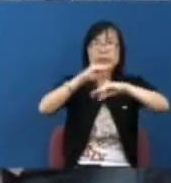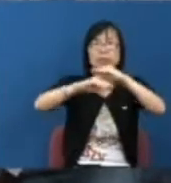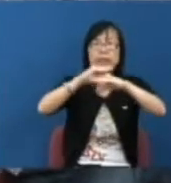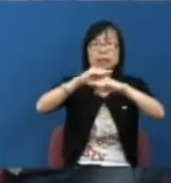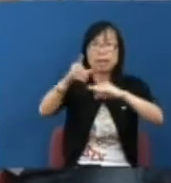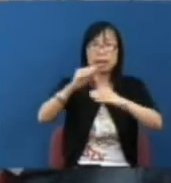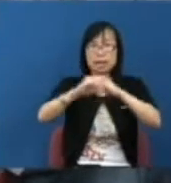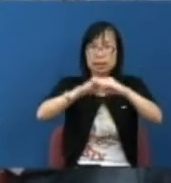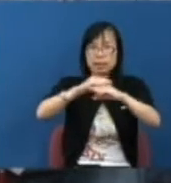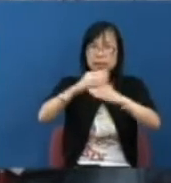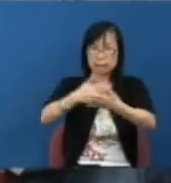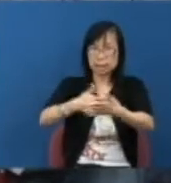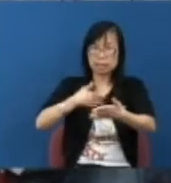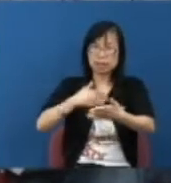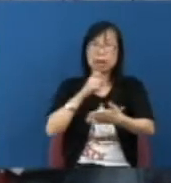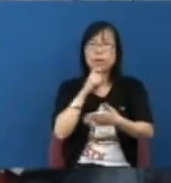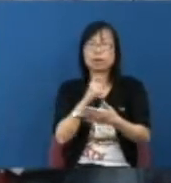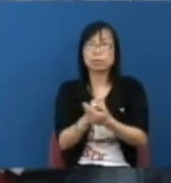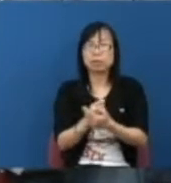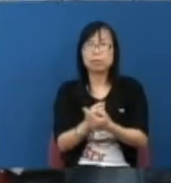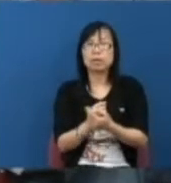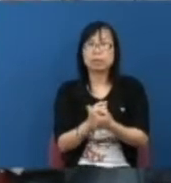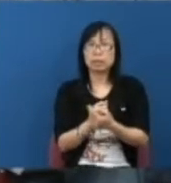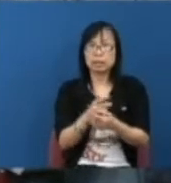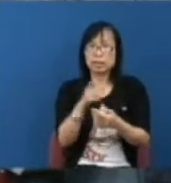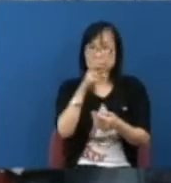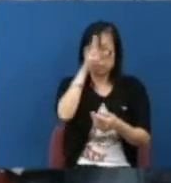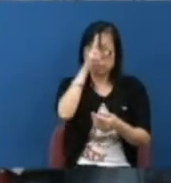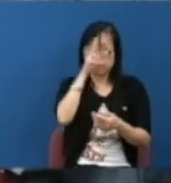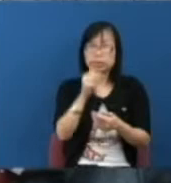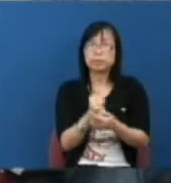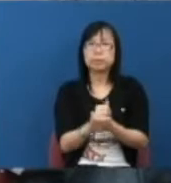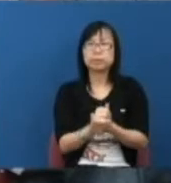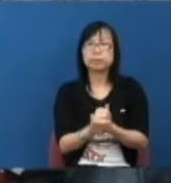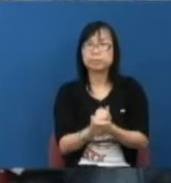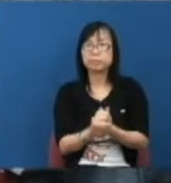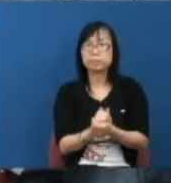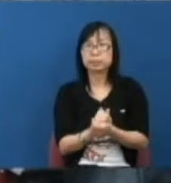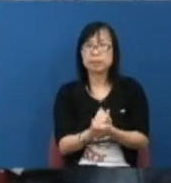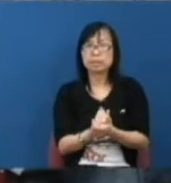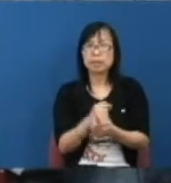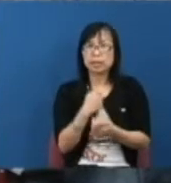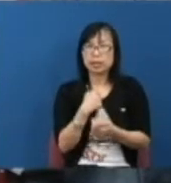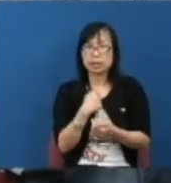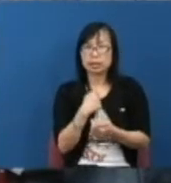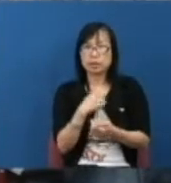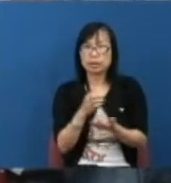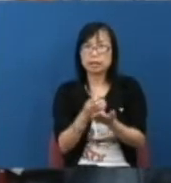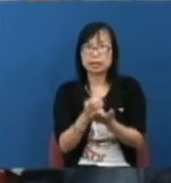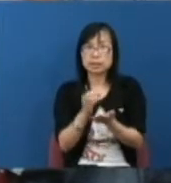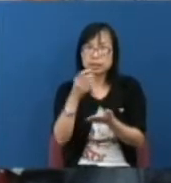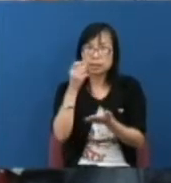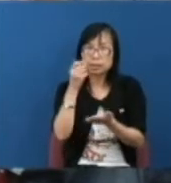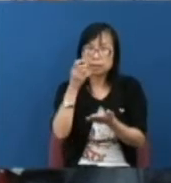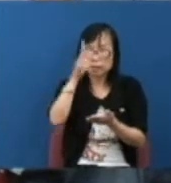前咧係有一個 green assessment 之後咧，政府應該係即係即係將啲政策係簡化咗